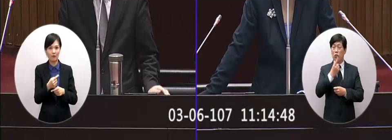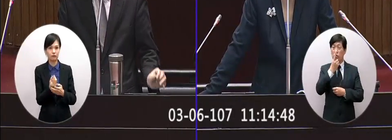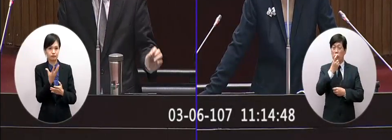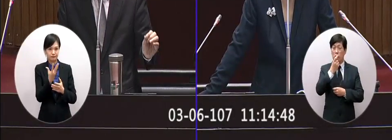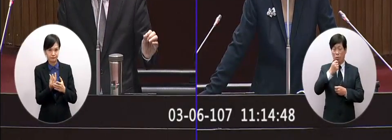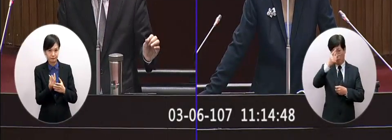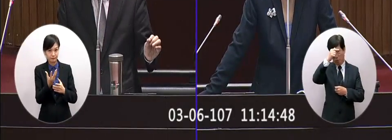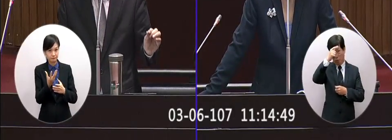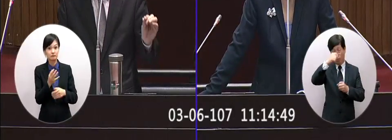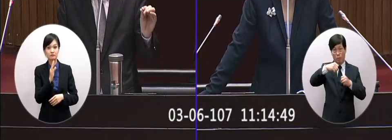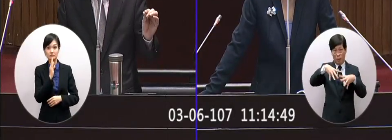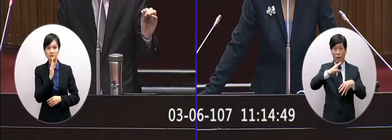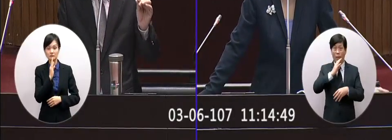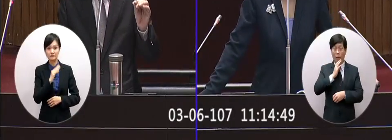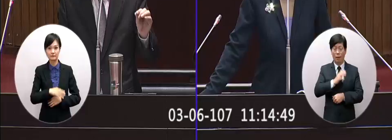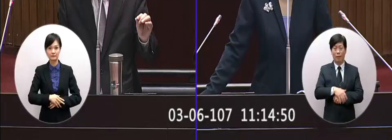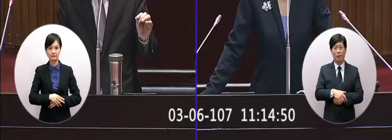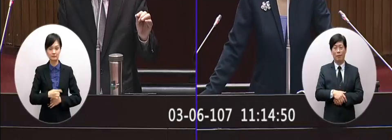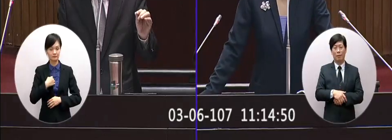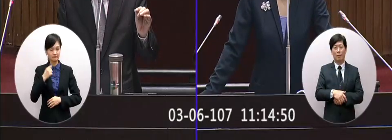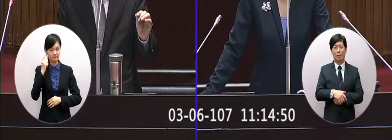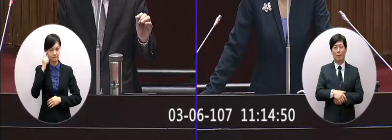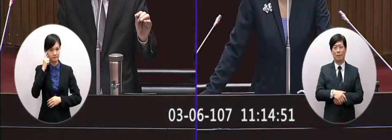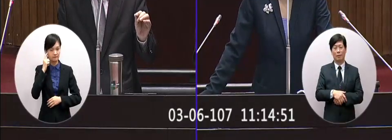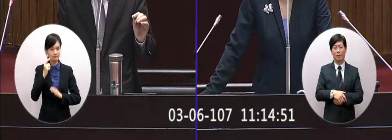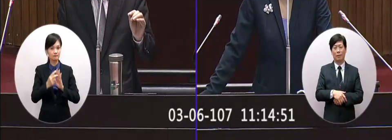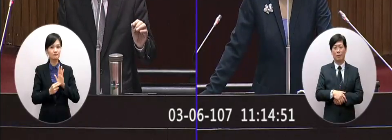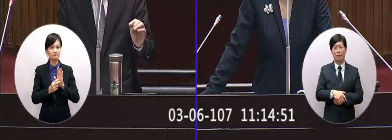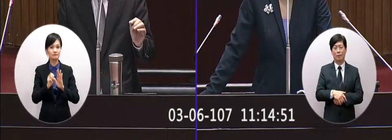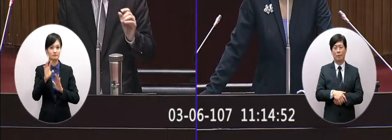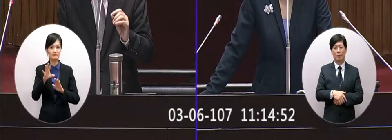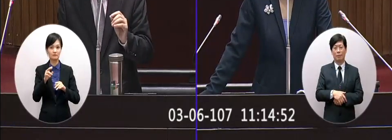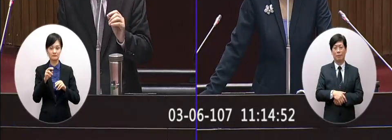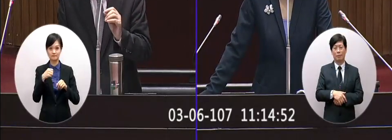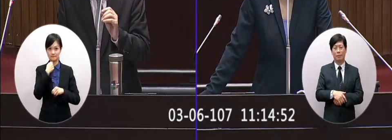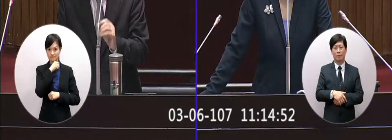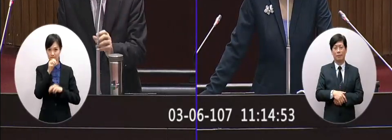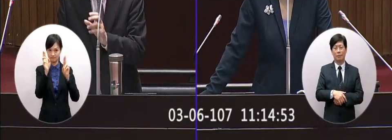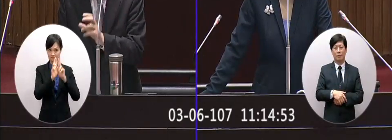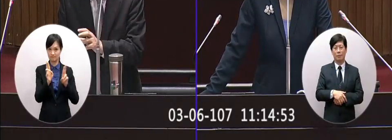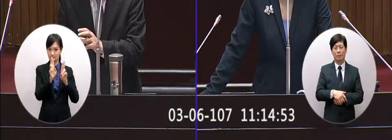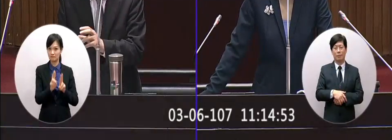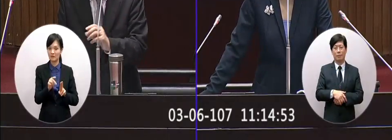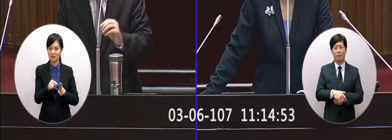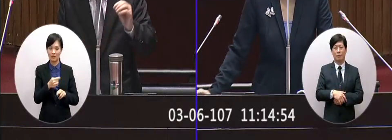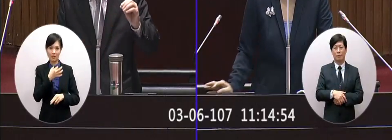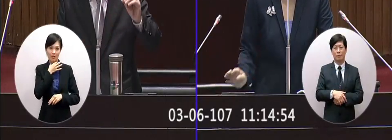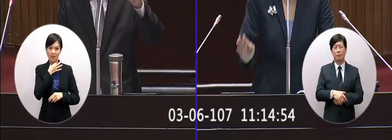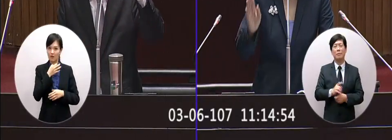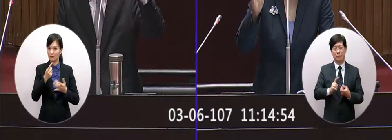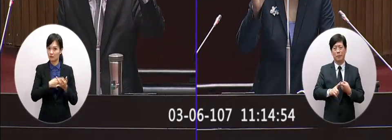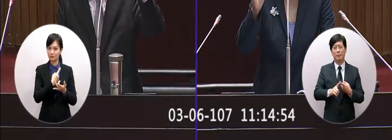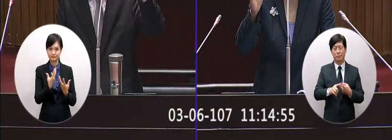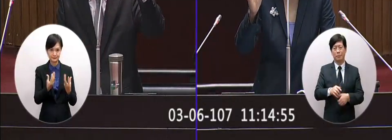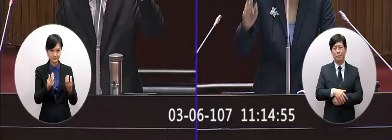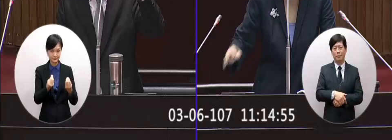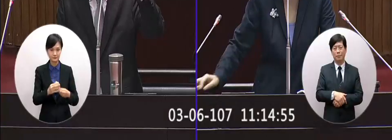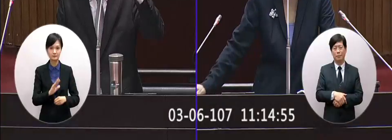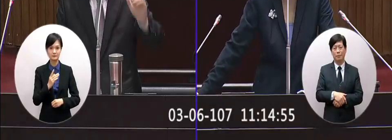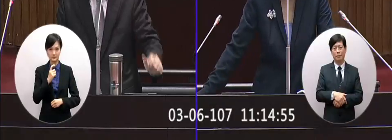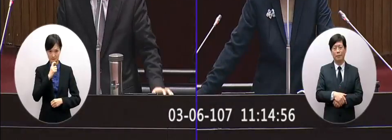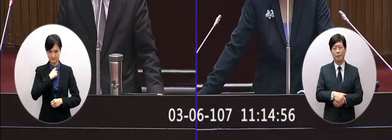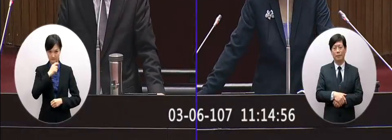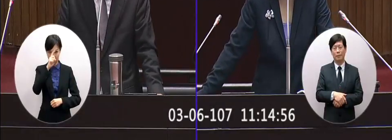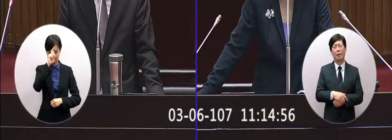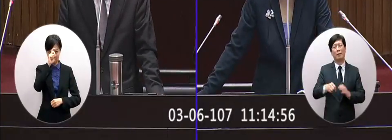灯了 嘛。所以我说目前台湾的电力使用状况不能够说用缺电来形容，但是我们希望能够稳定